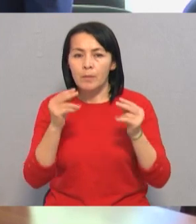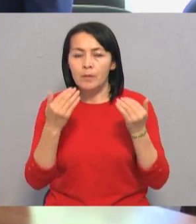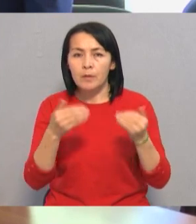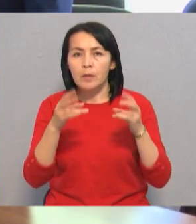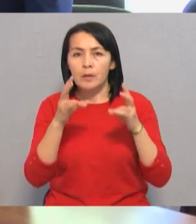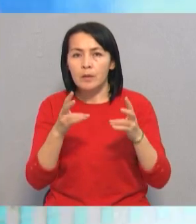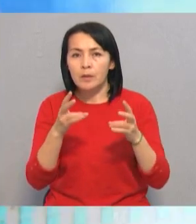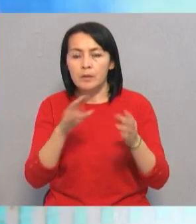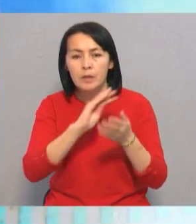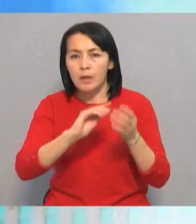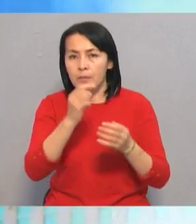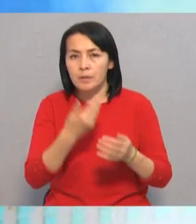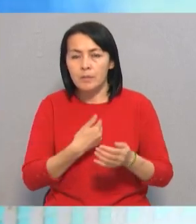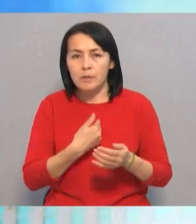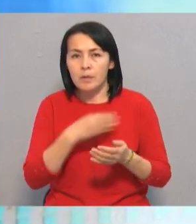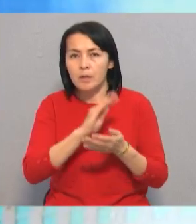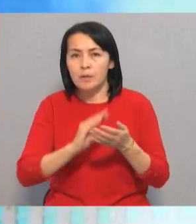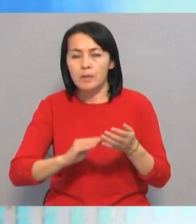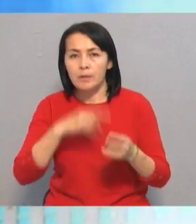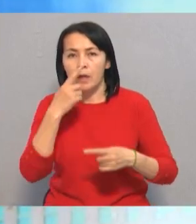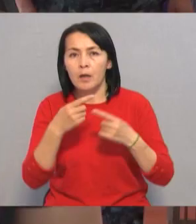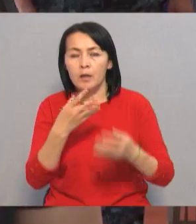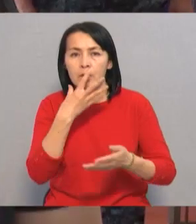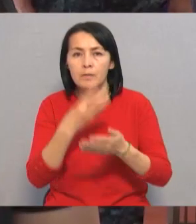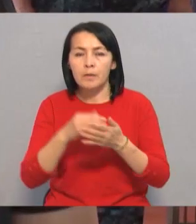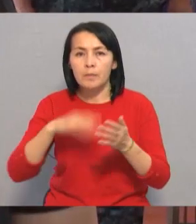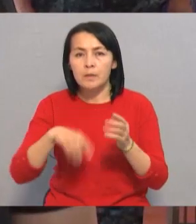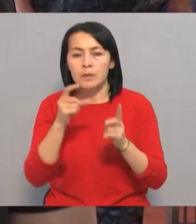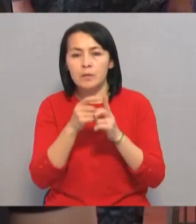Потерпевшие также не писали на меня заявления, сказал в своем последнем слове подсудимый.